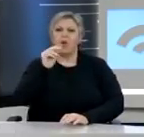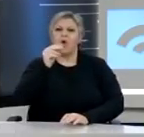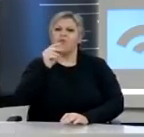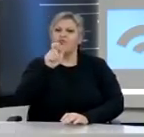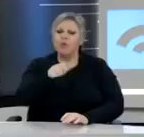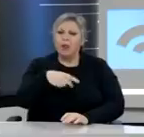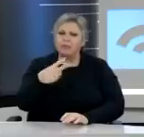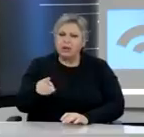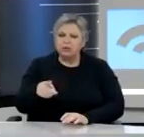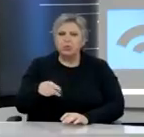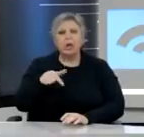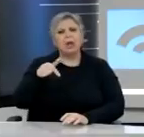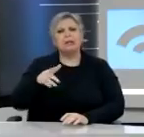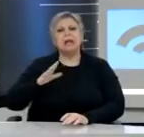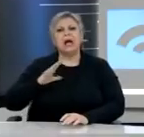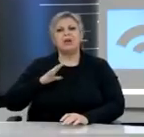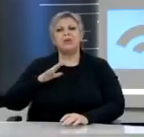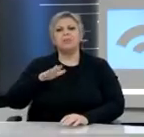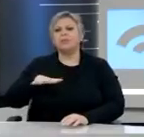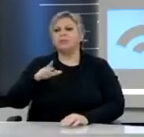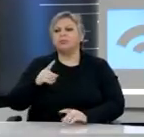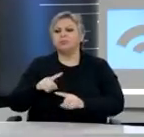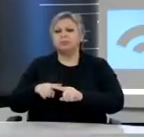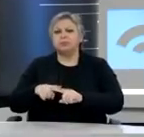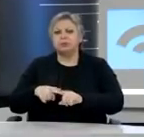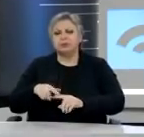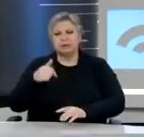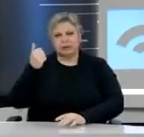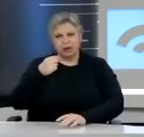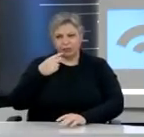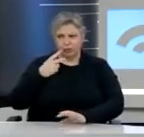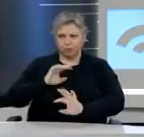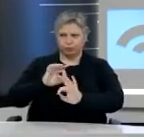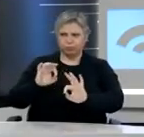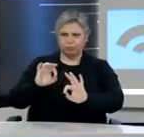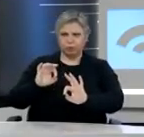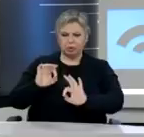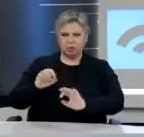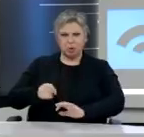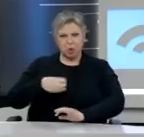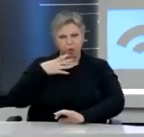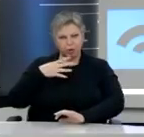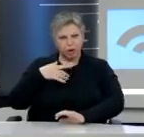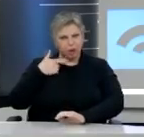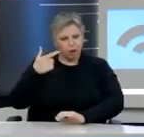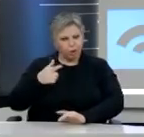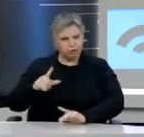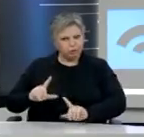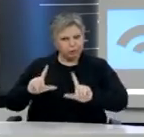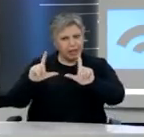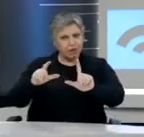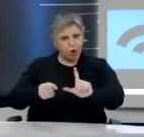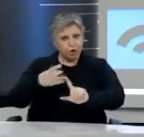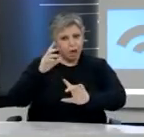αναρωτιέμαι αν τα πράγματα είναι έτσι όπως τα παρουσιάζει τελικώς η Νέα Δημοκρατία. Δηλαδή αν